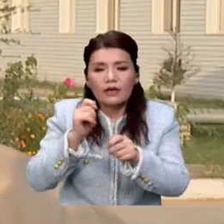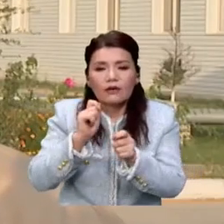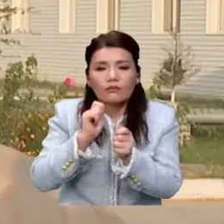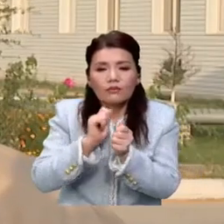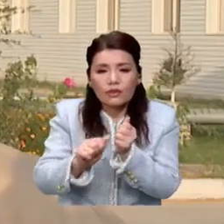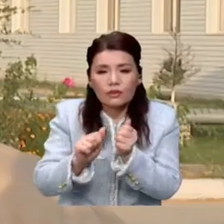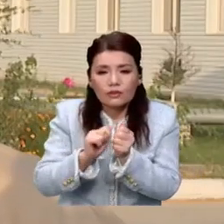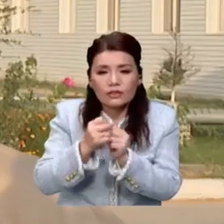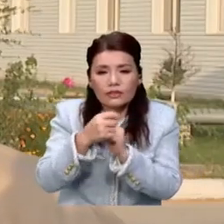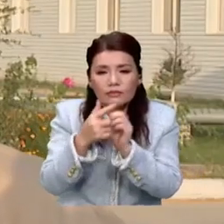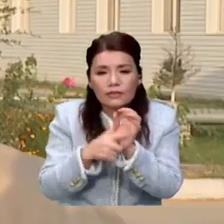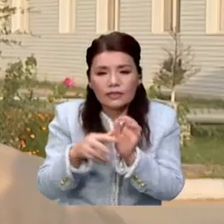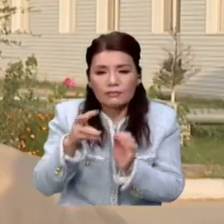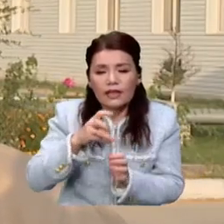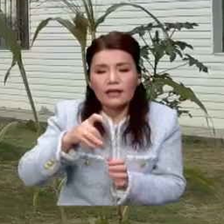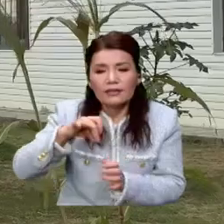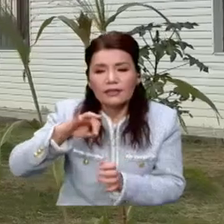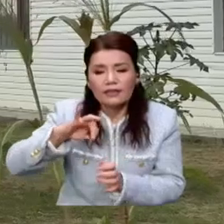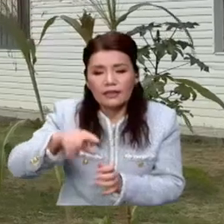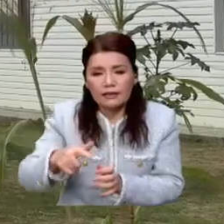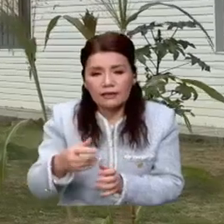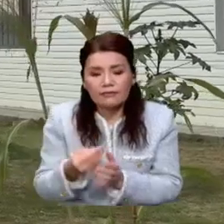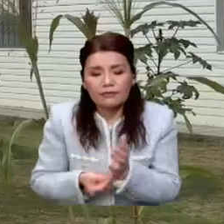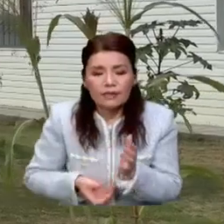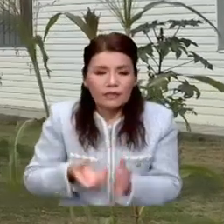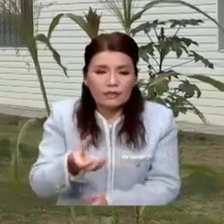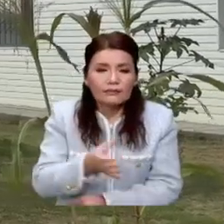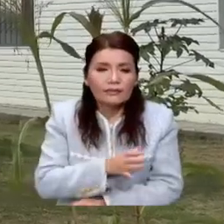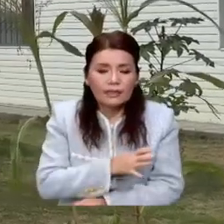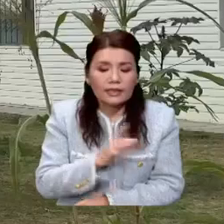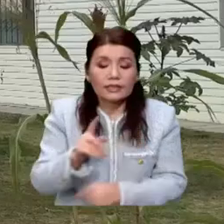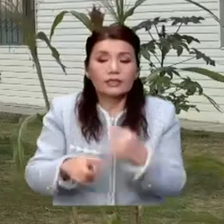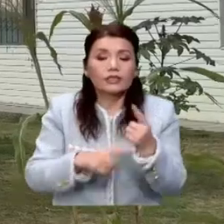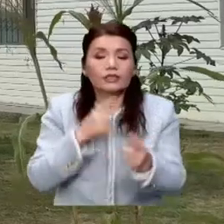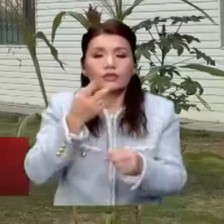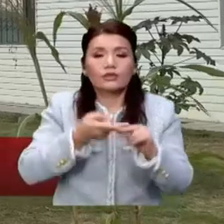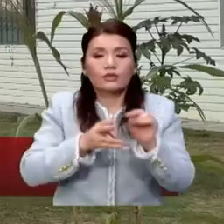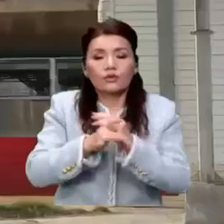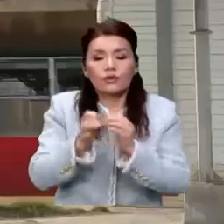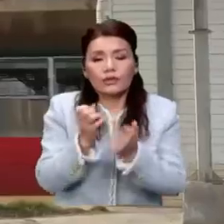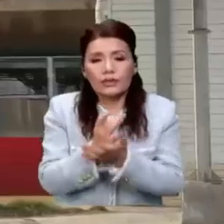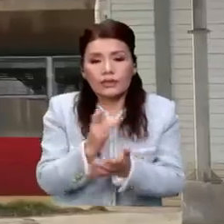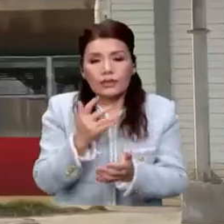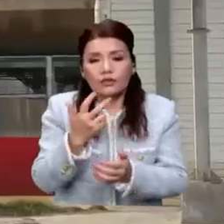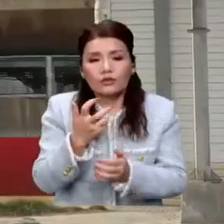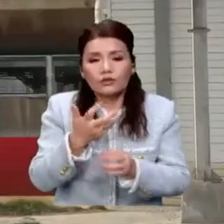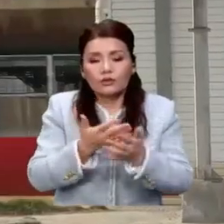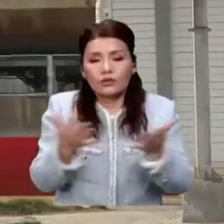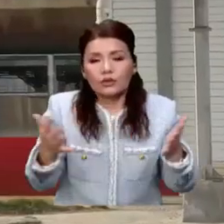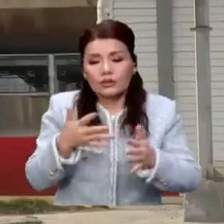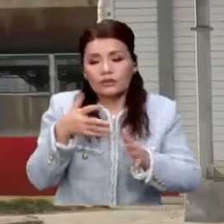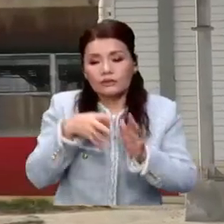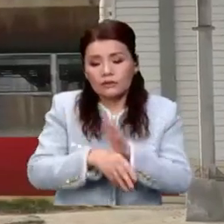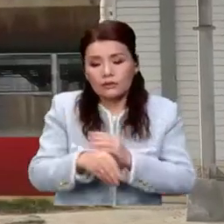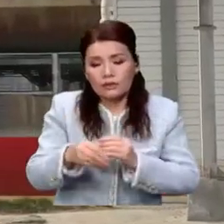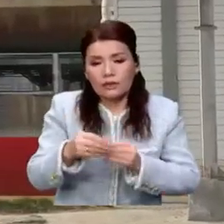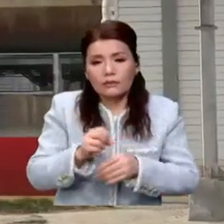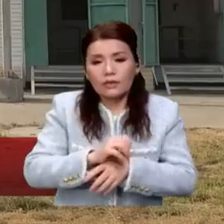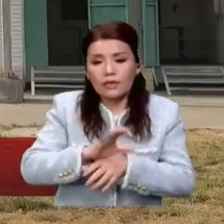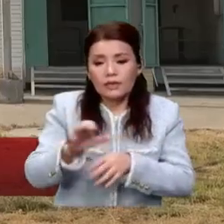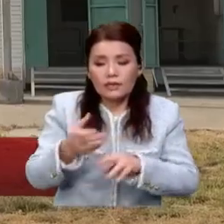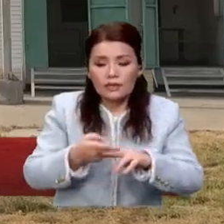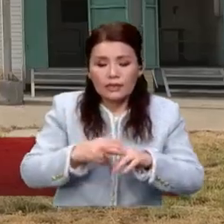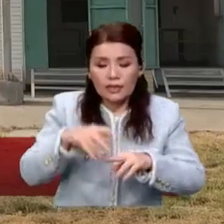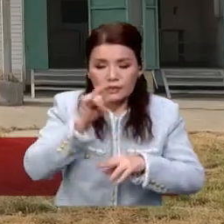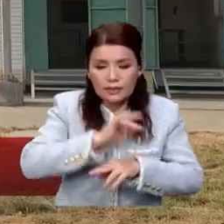на 17 миллиардов тенге. Зауыт басшылығына келешекте 30 000 тонна өнімнің 3-тен 2 бөлігін ішкі нарыққа жөнелтпек. 10